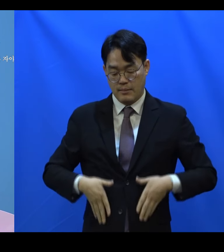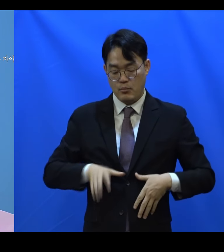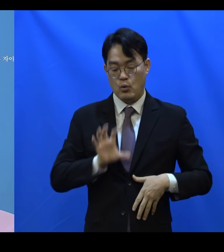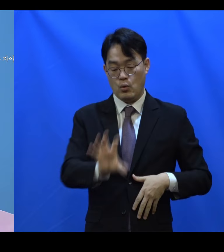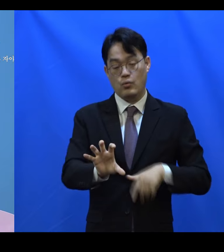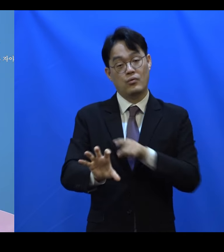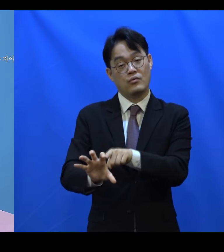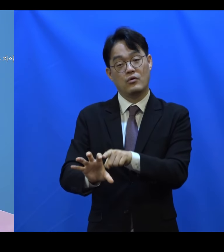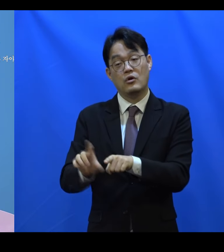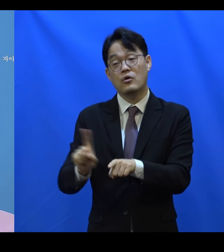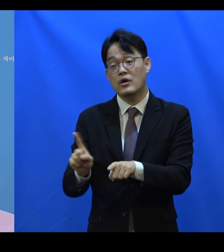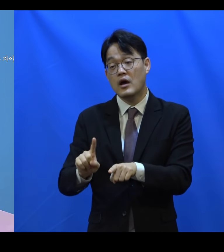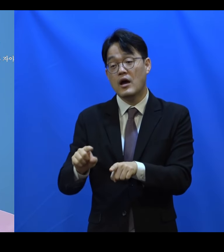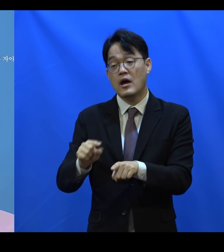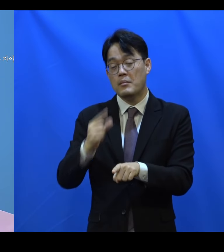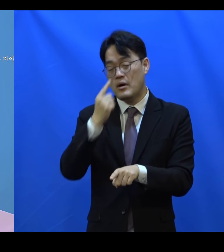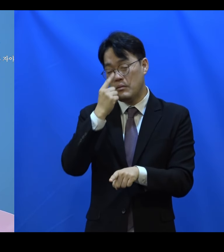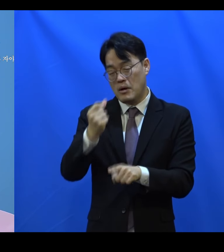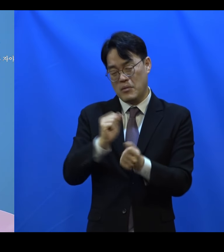곳이래요.